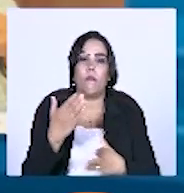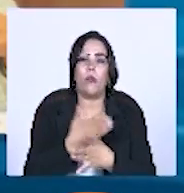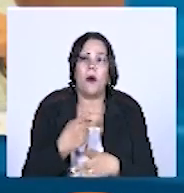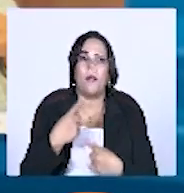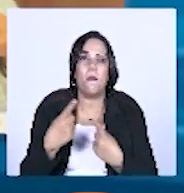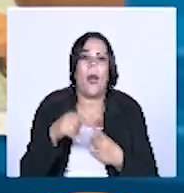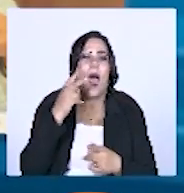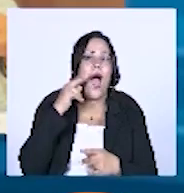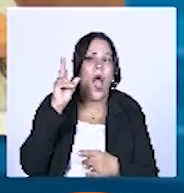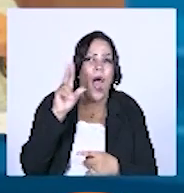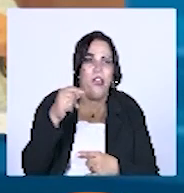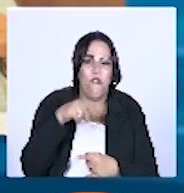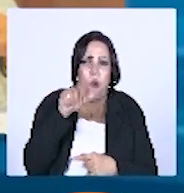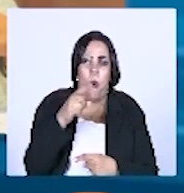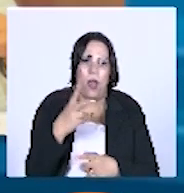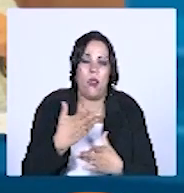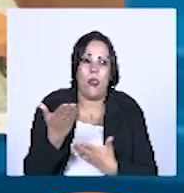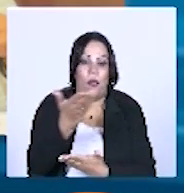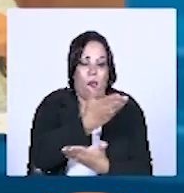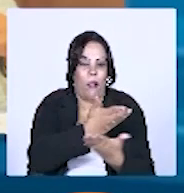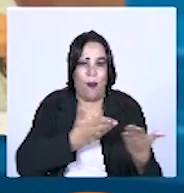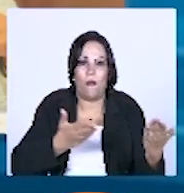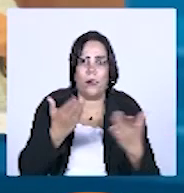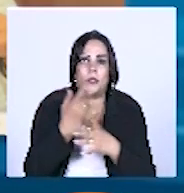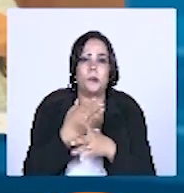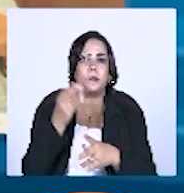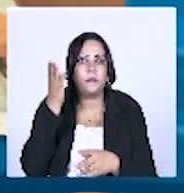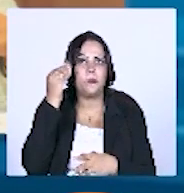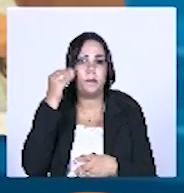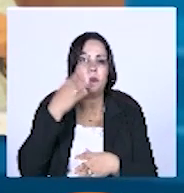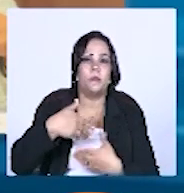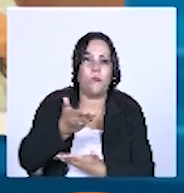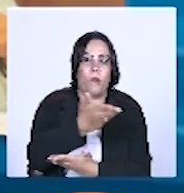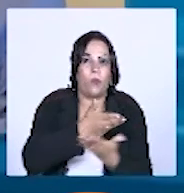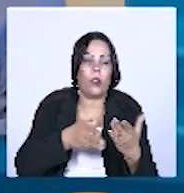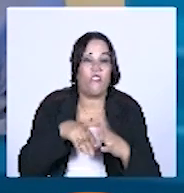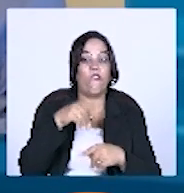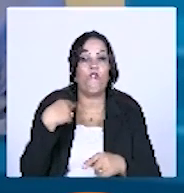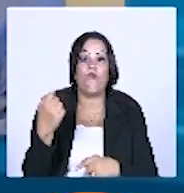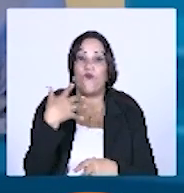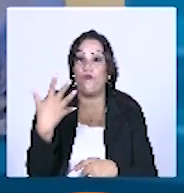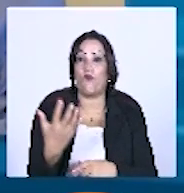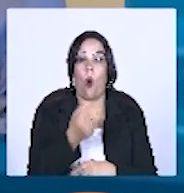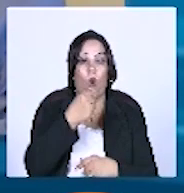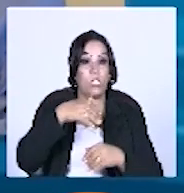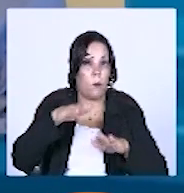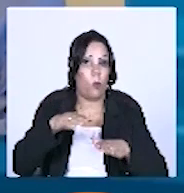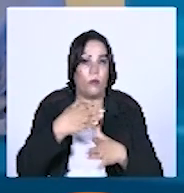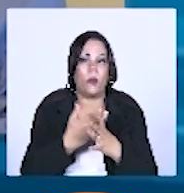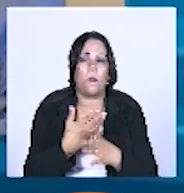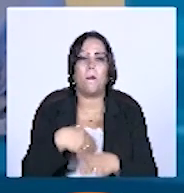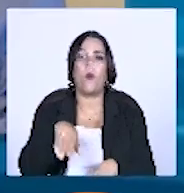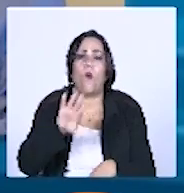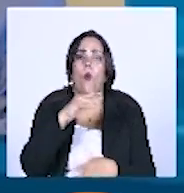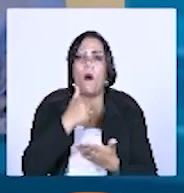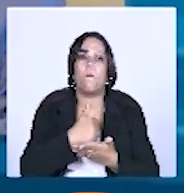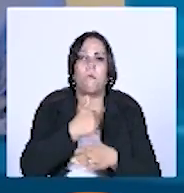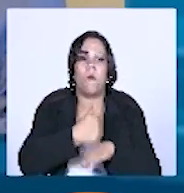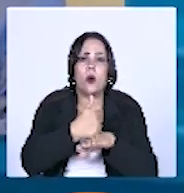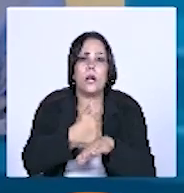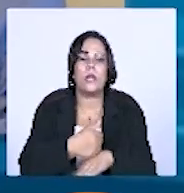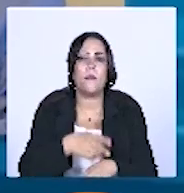اوسع للتعارف وتبادل وجهات النظر والفرص المتاحه المؤسسات دي بتعبر عن مصالح الناس